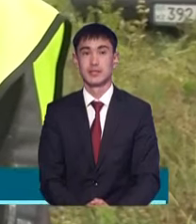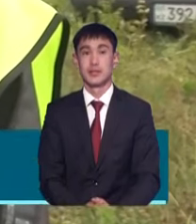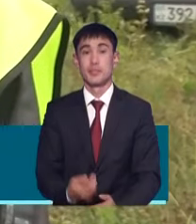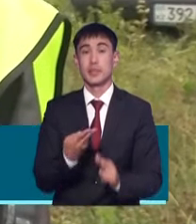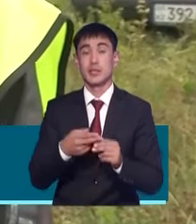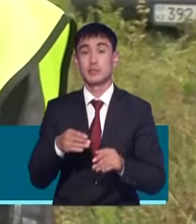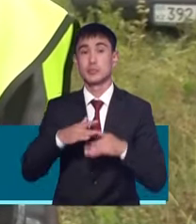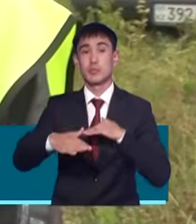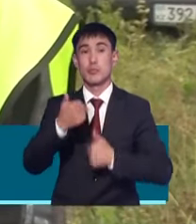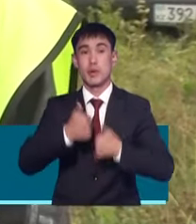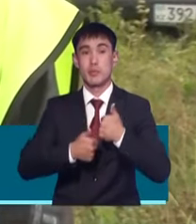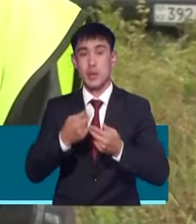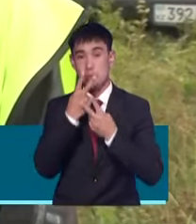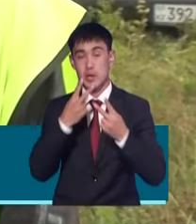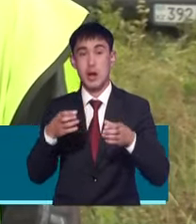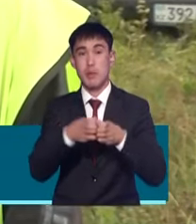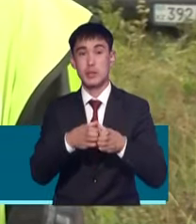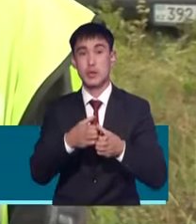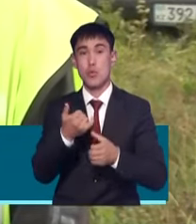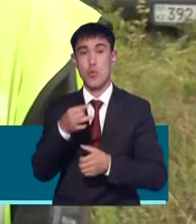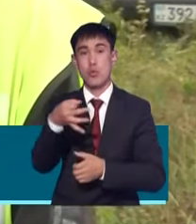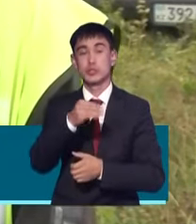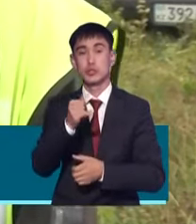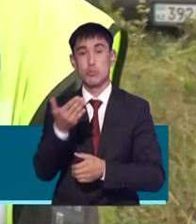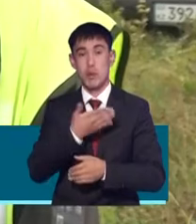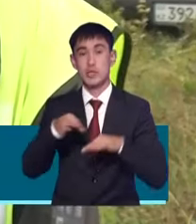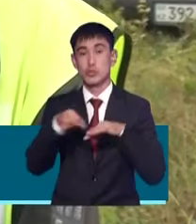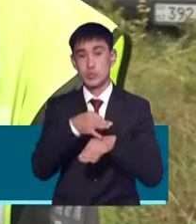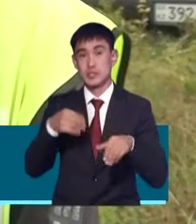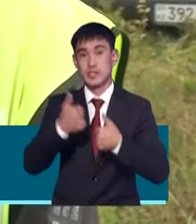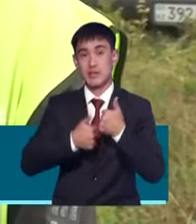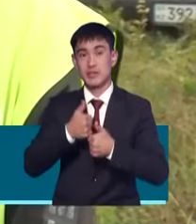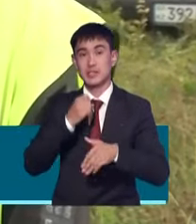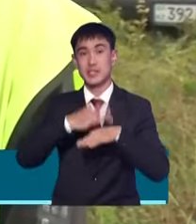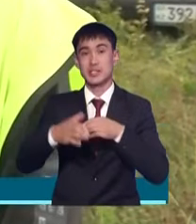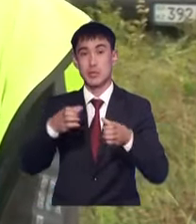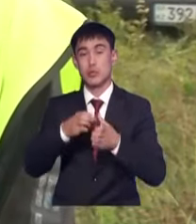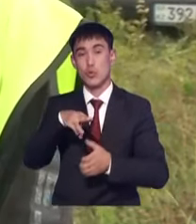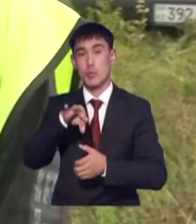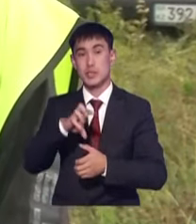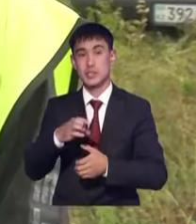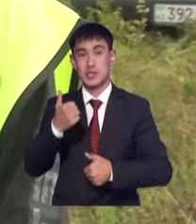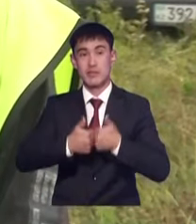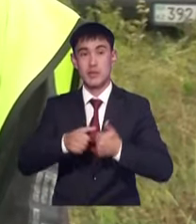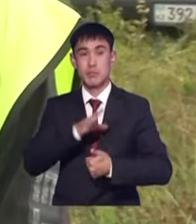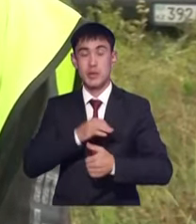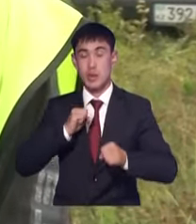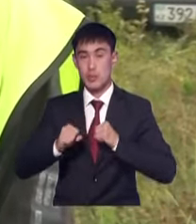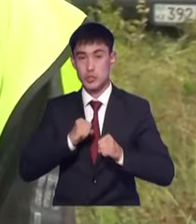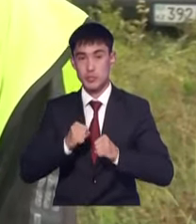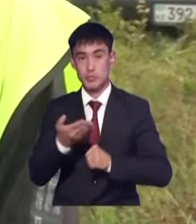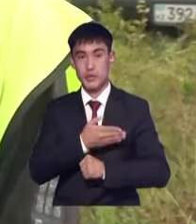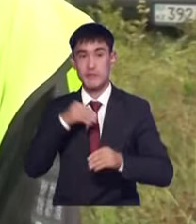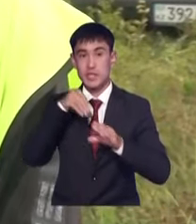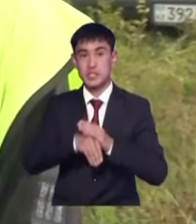На этом степном марафоне я представлял команду области ЖТСУ, а моя супруга соревновалась со столичную команду Тамирис. Соревнования были очень напряженными, и